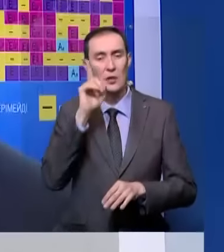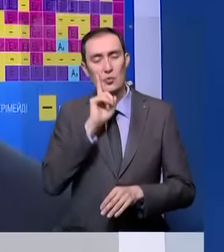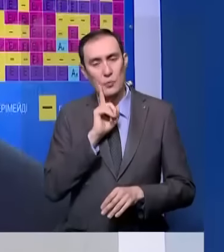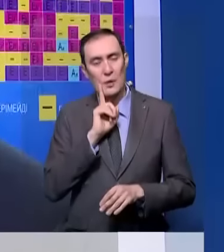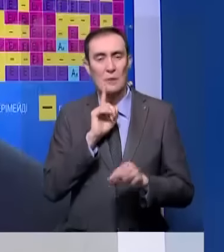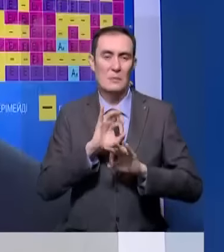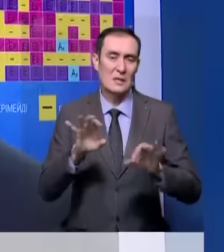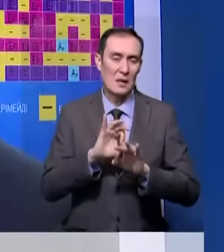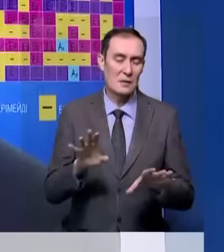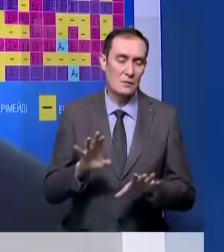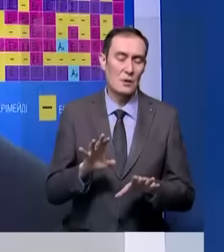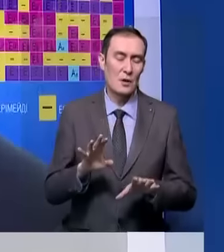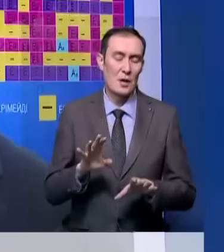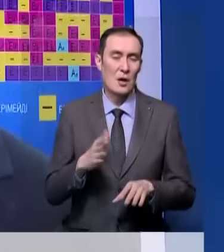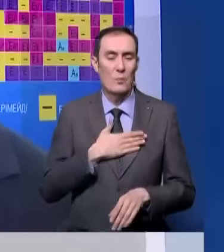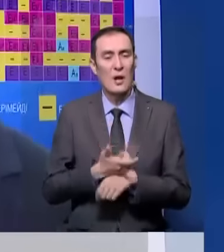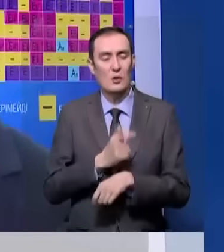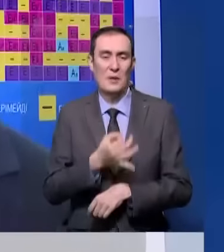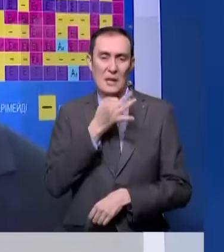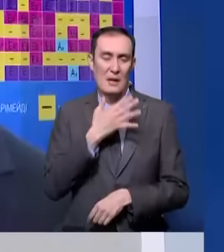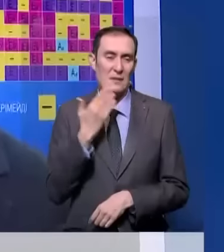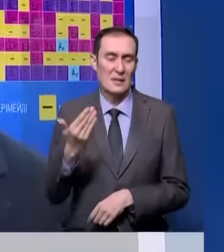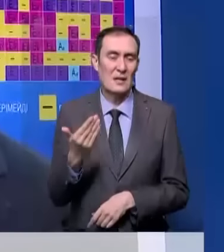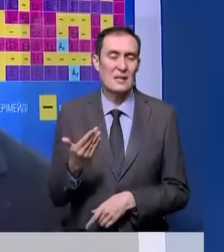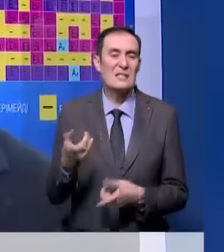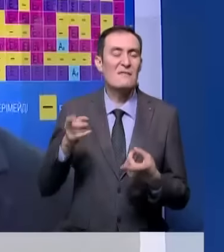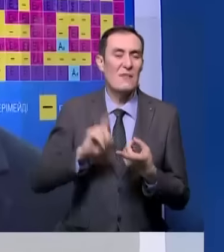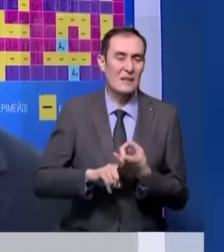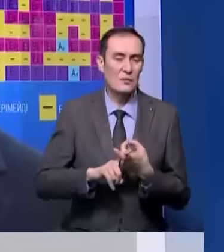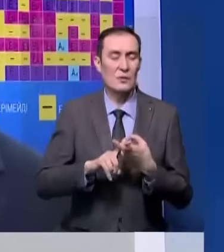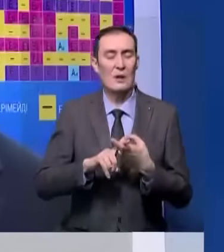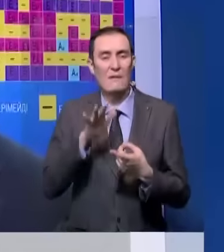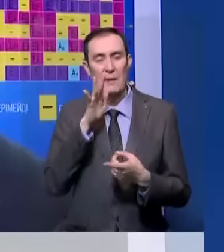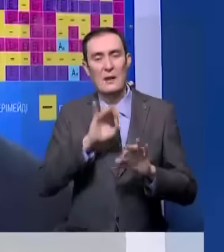все. Мне особенно нравится, как они связывают